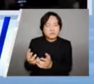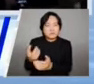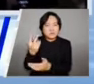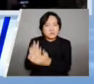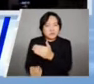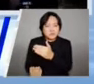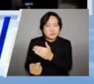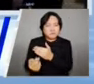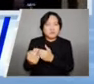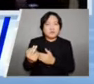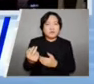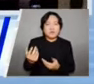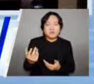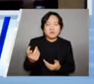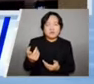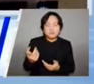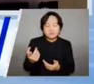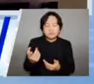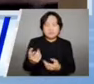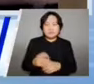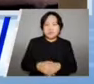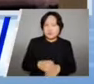upline na Chinese national. Kaya